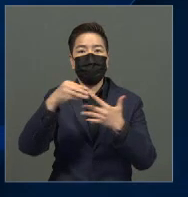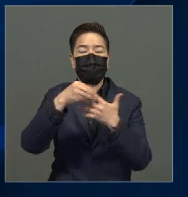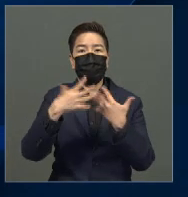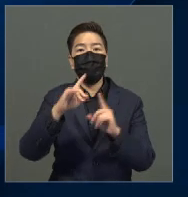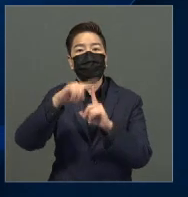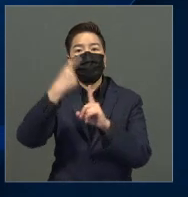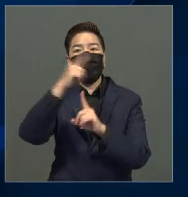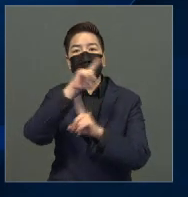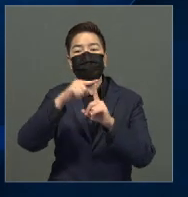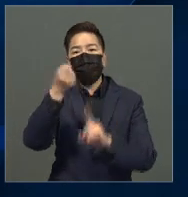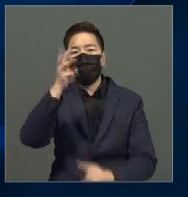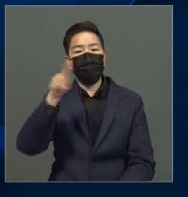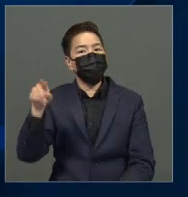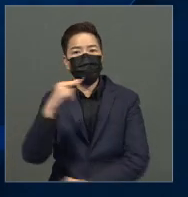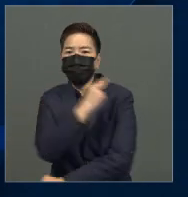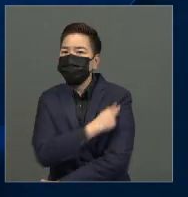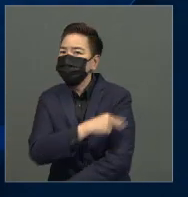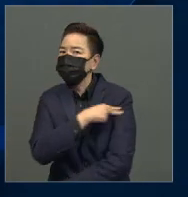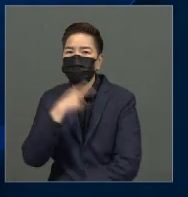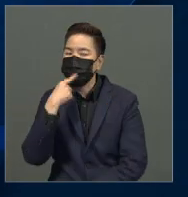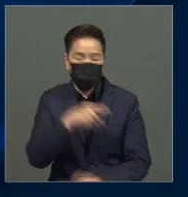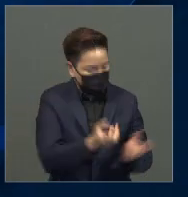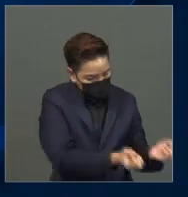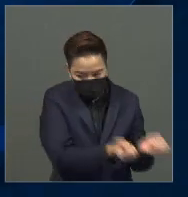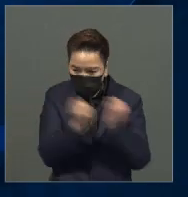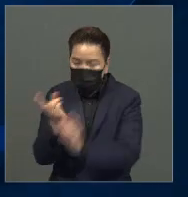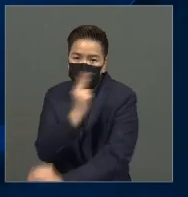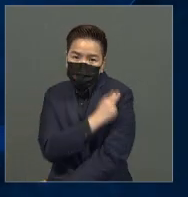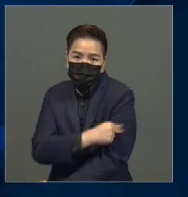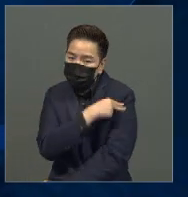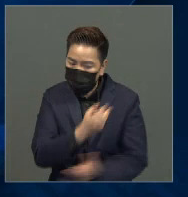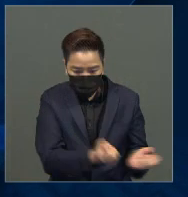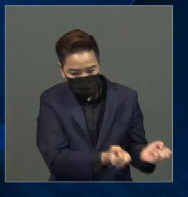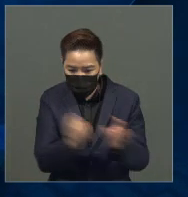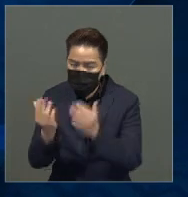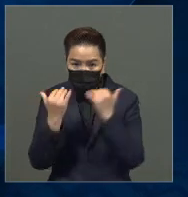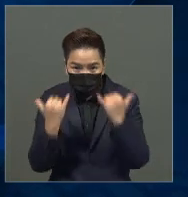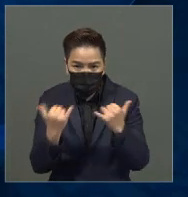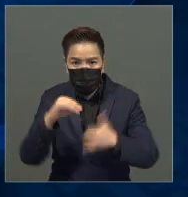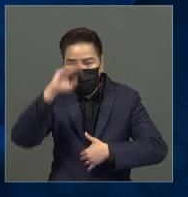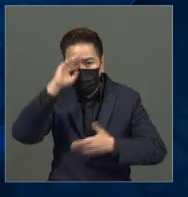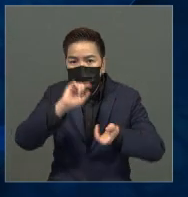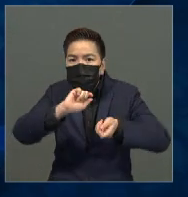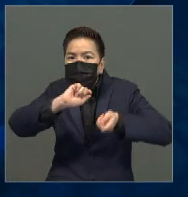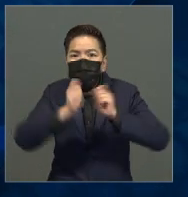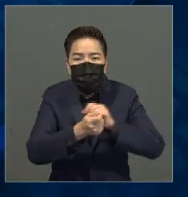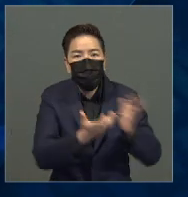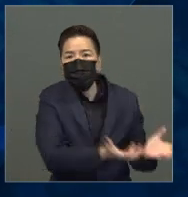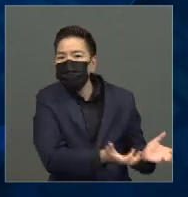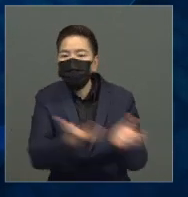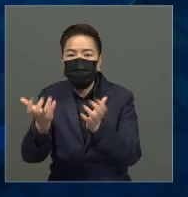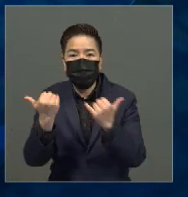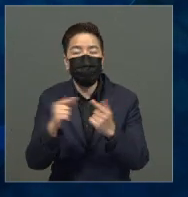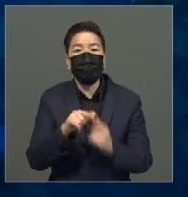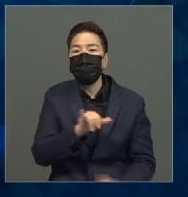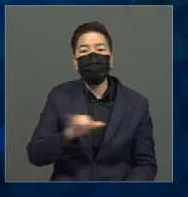วันที่ 15มกราคมทางโรงพยาบาลแนะนำให้ส่งผู้ป่วยเข้ารับการรักษาในโรงพยาบาลนะคะหลังจากอาการเปลี่ยนแปลงแต่ว่า